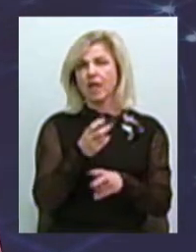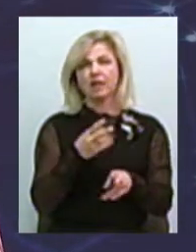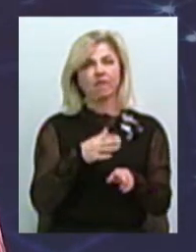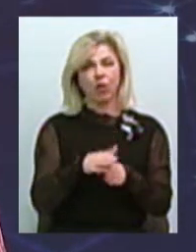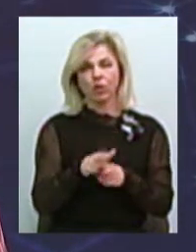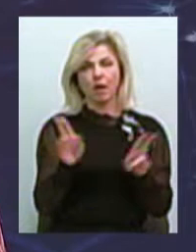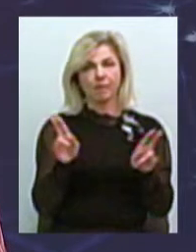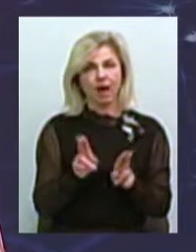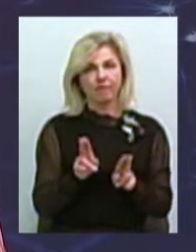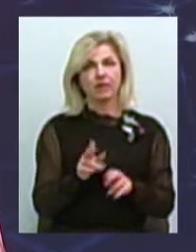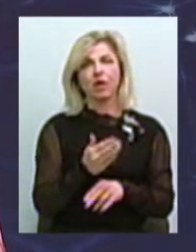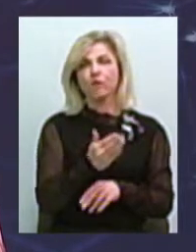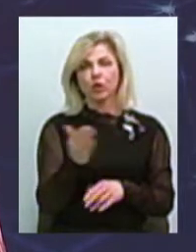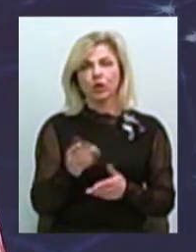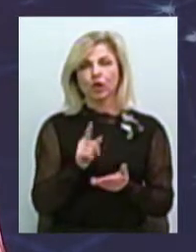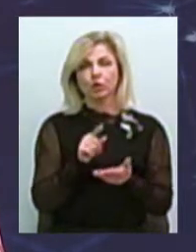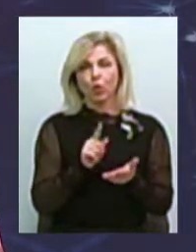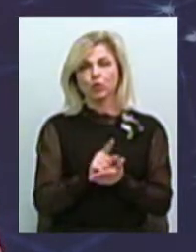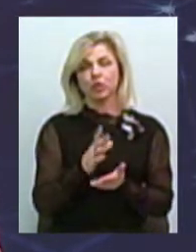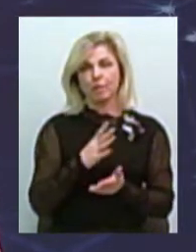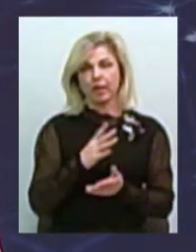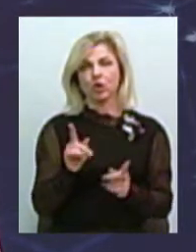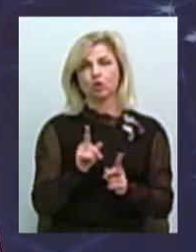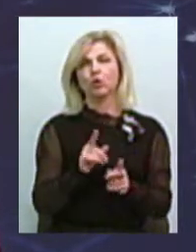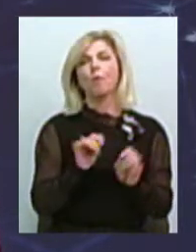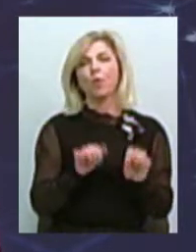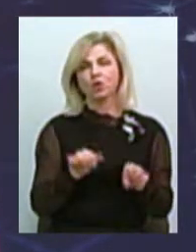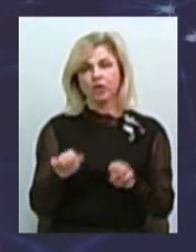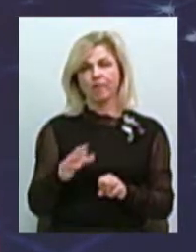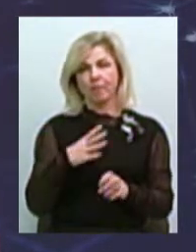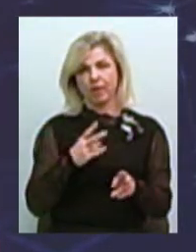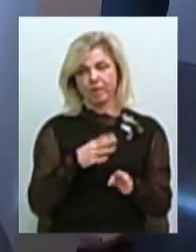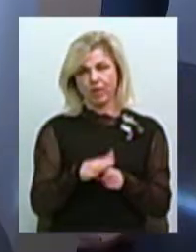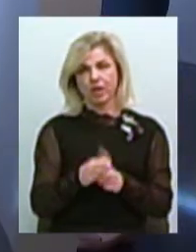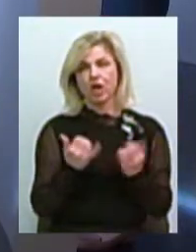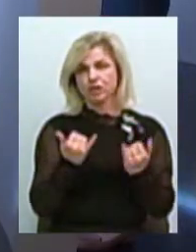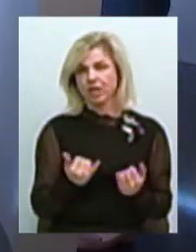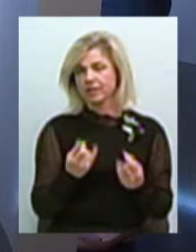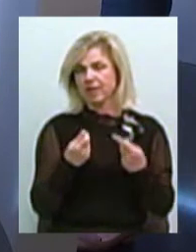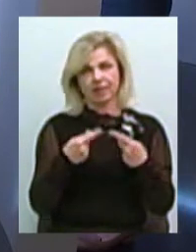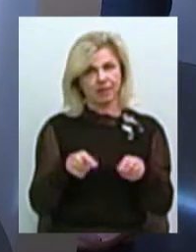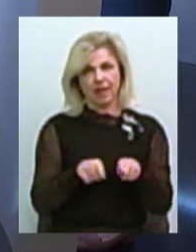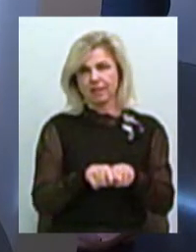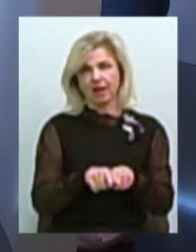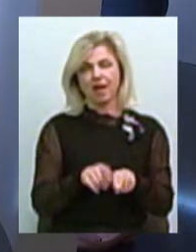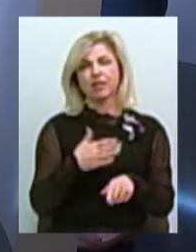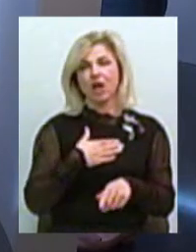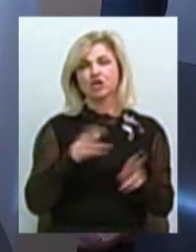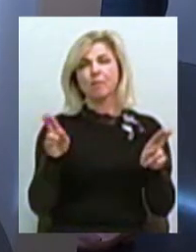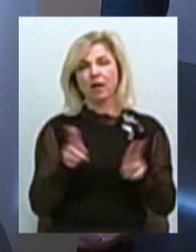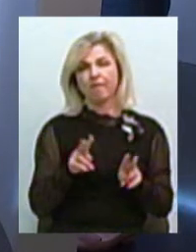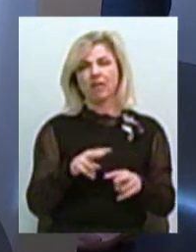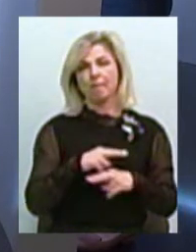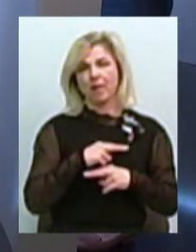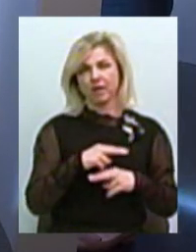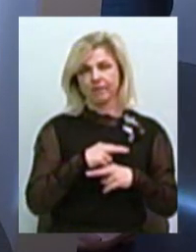правил, вони повинні бути такими, щоб їх можливо було виконувати. Наразі це не так. Наразі наші правила, вони мертві.